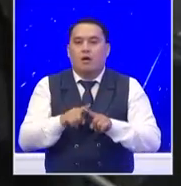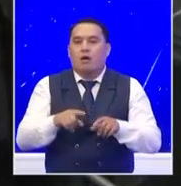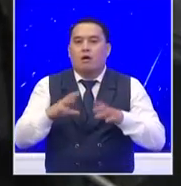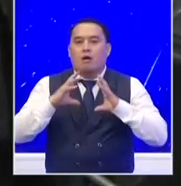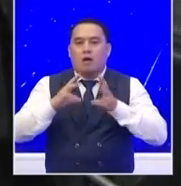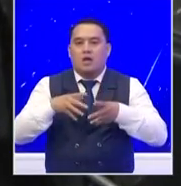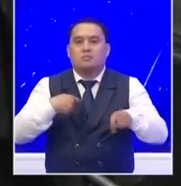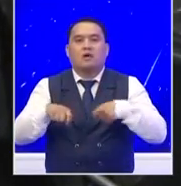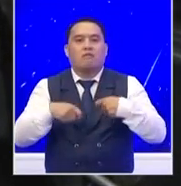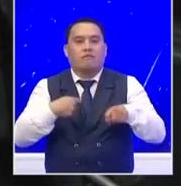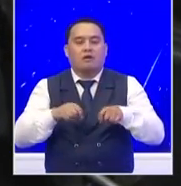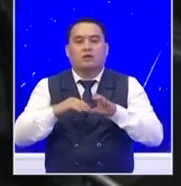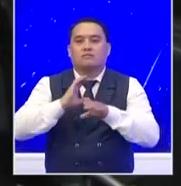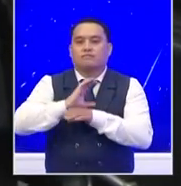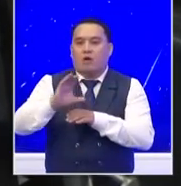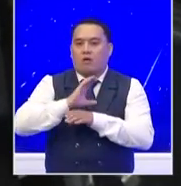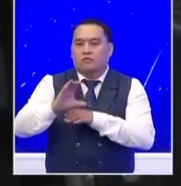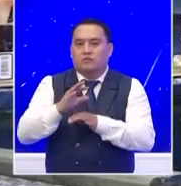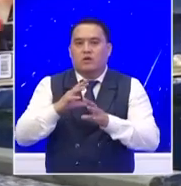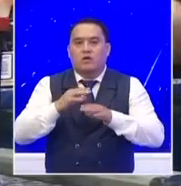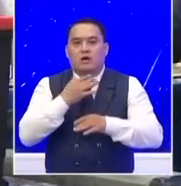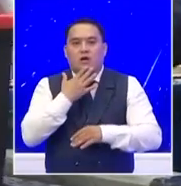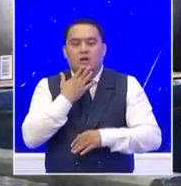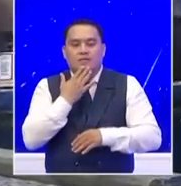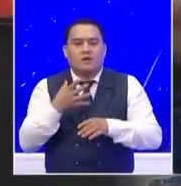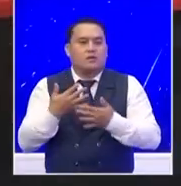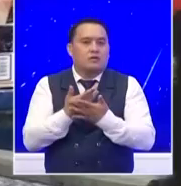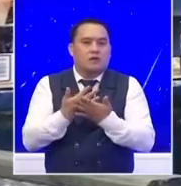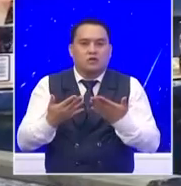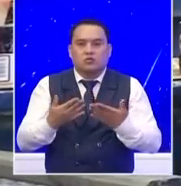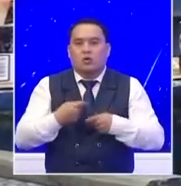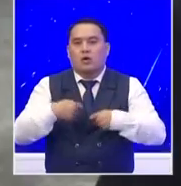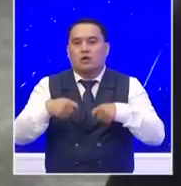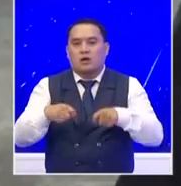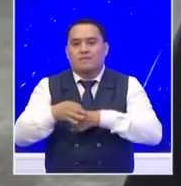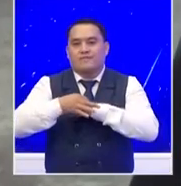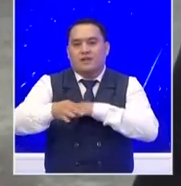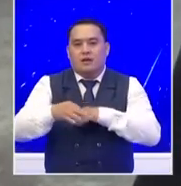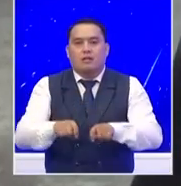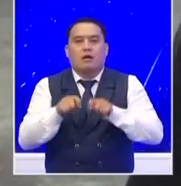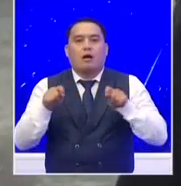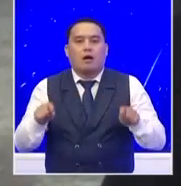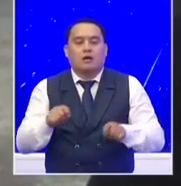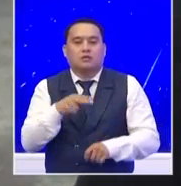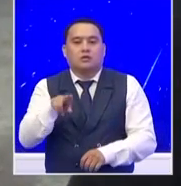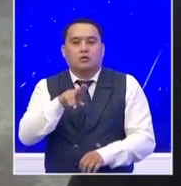нарыққа шығарылуда. Енді Қайнар Акыбы зауытының Біріккен Араб Әмірліктерінде филиал ашылмақ. Бүгін